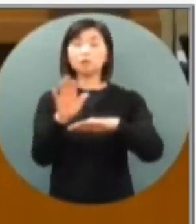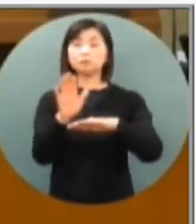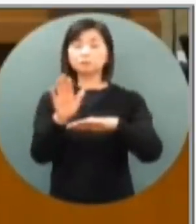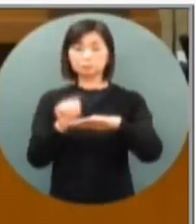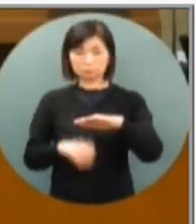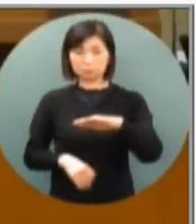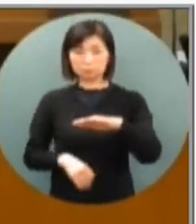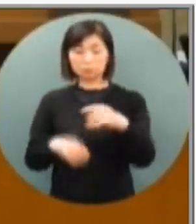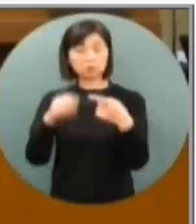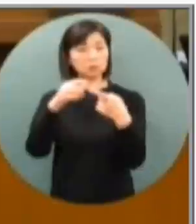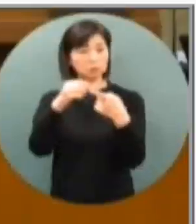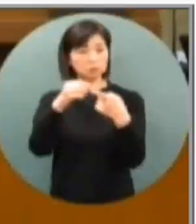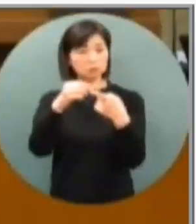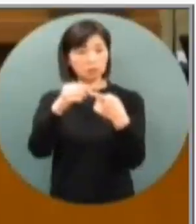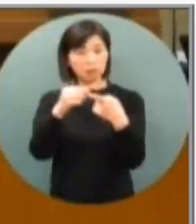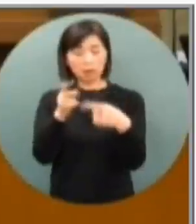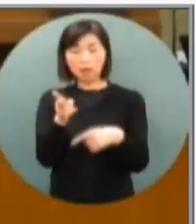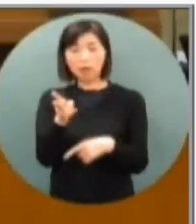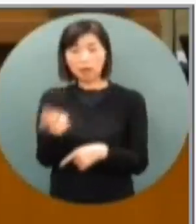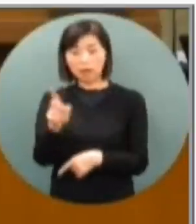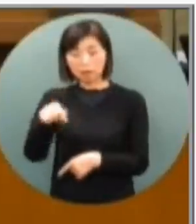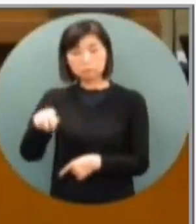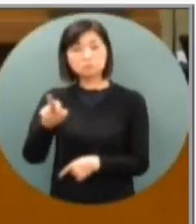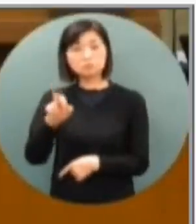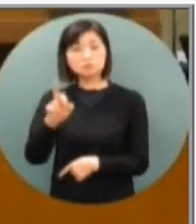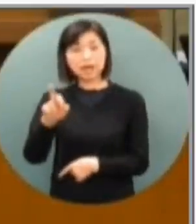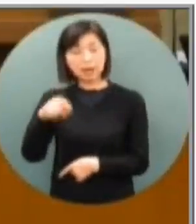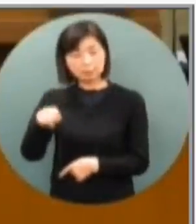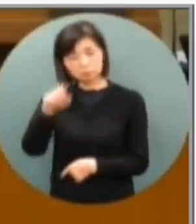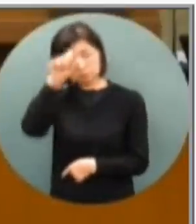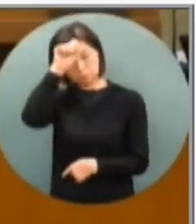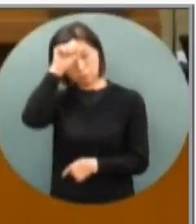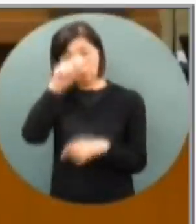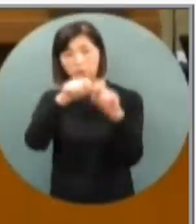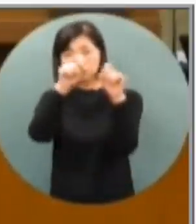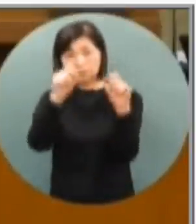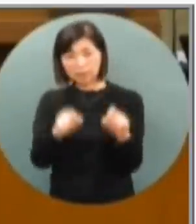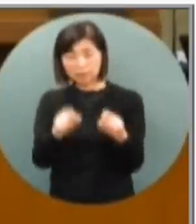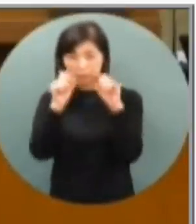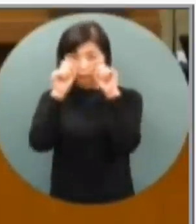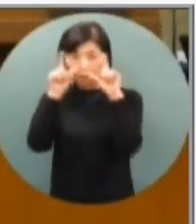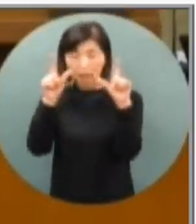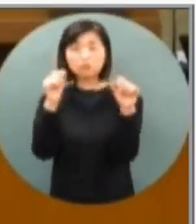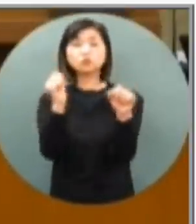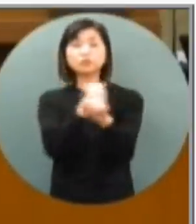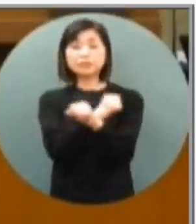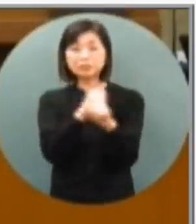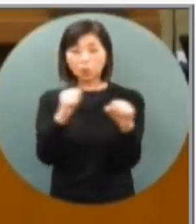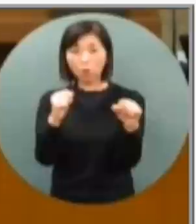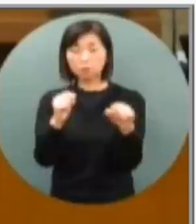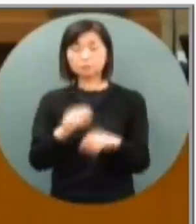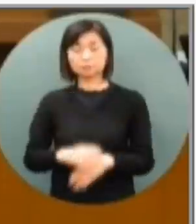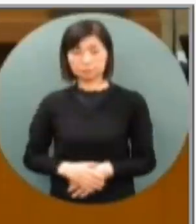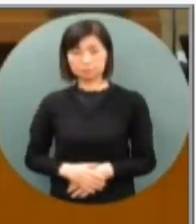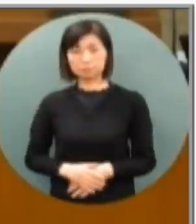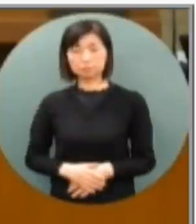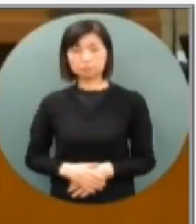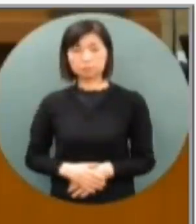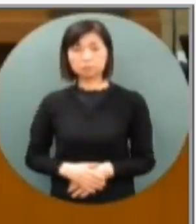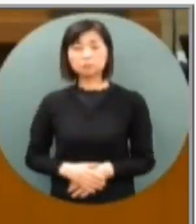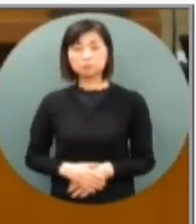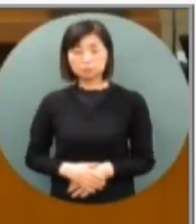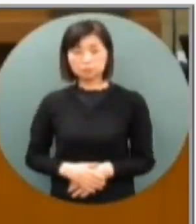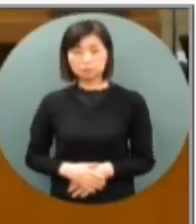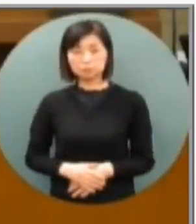一つには、ハンセン病問題啓発事業、そして、本県